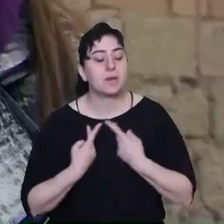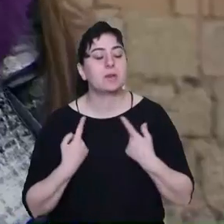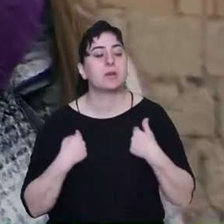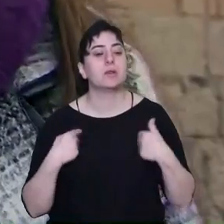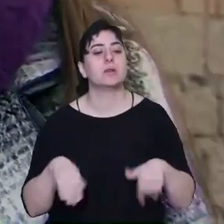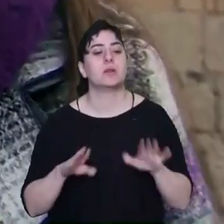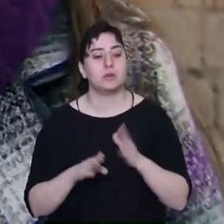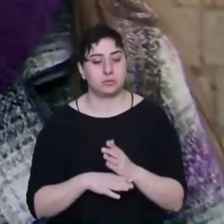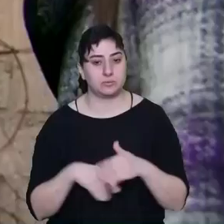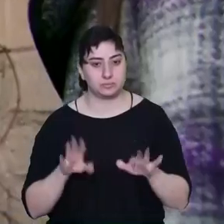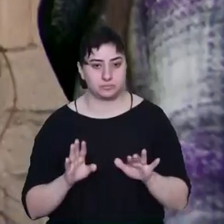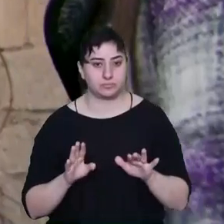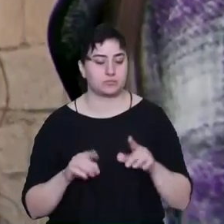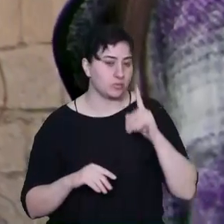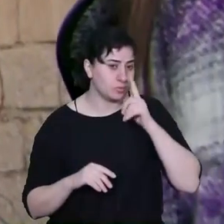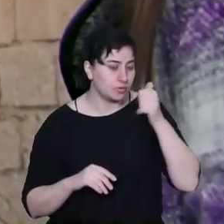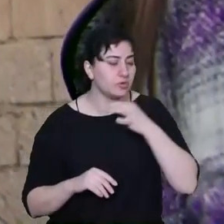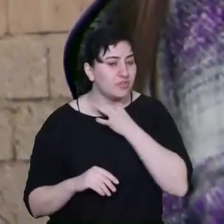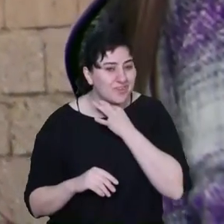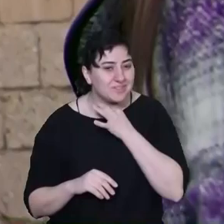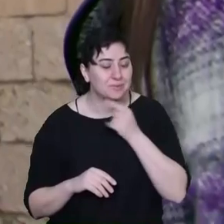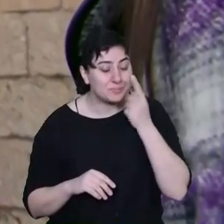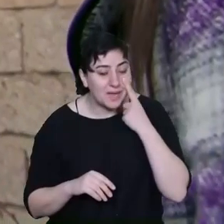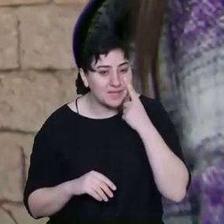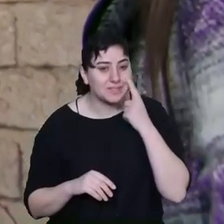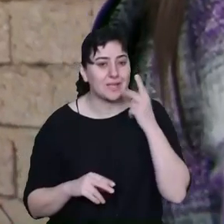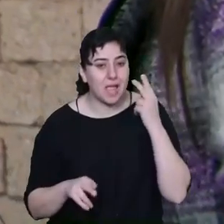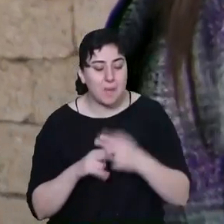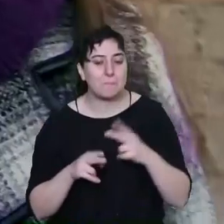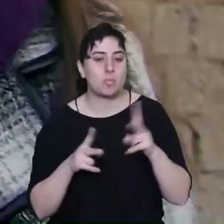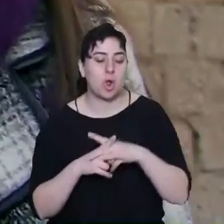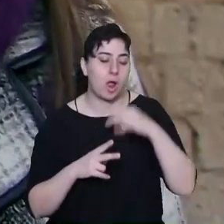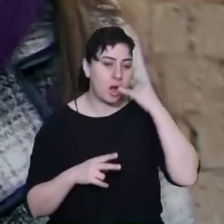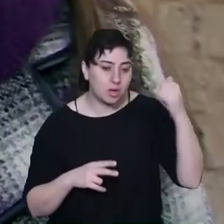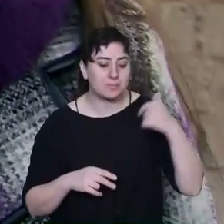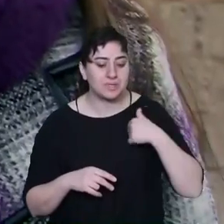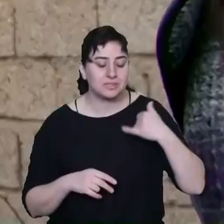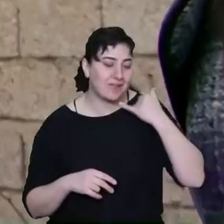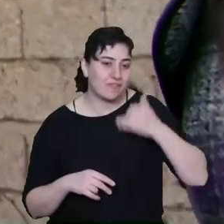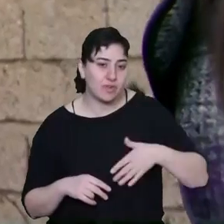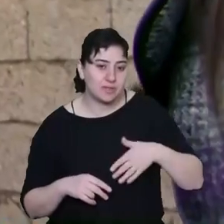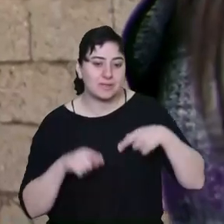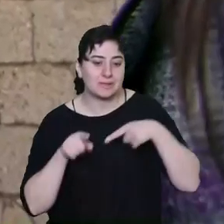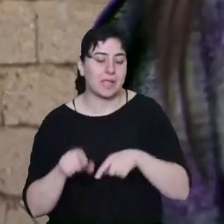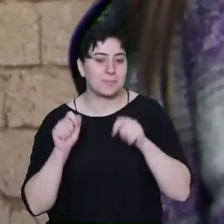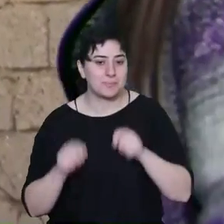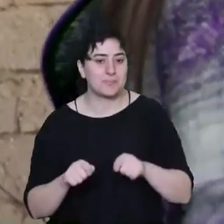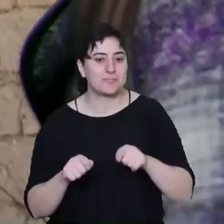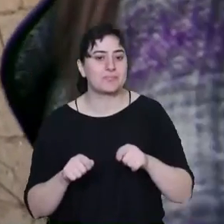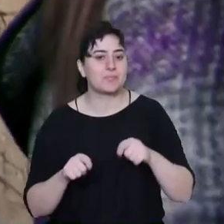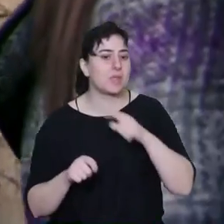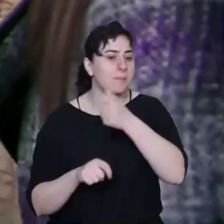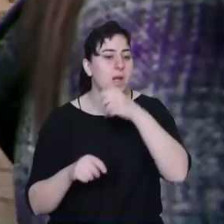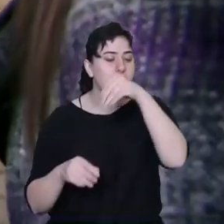öyle değil. Müdürüm Lütfü Bey rica ediyorum bakın. Hemen polisi arayın, benim cep telefonumu teknik takibe alsınlar.